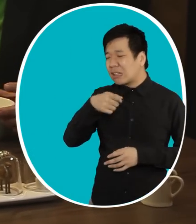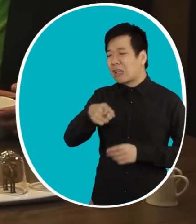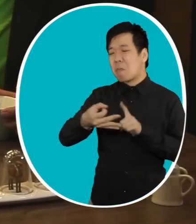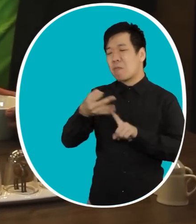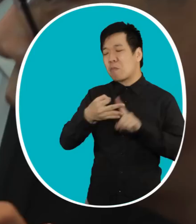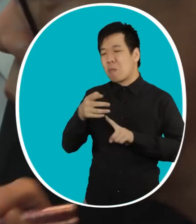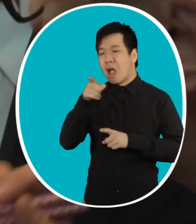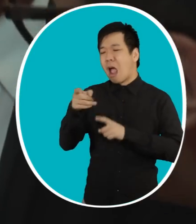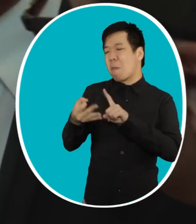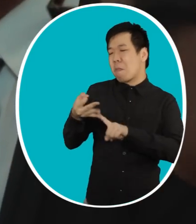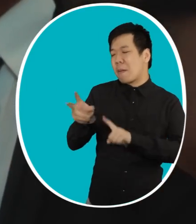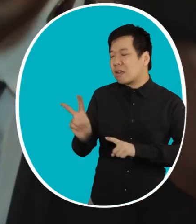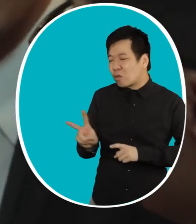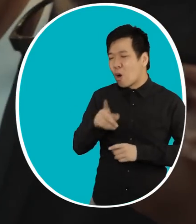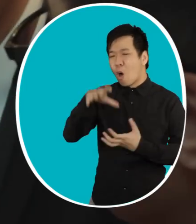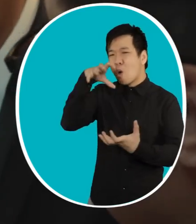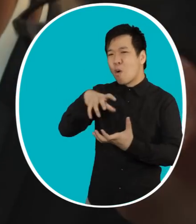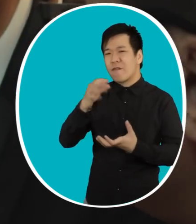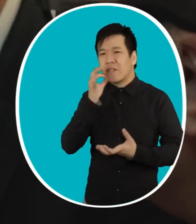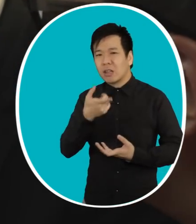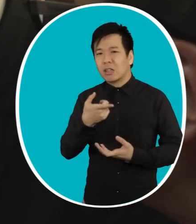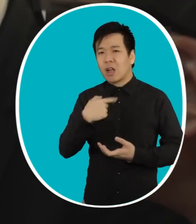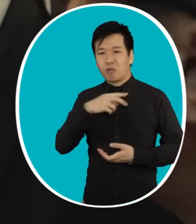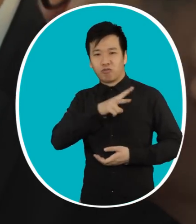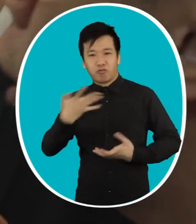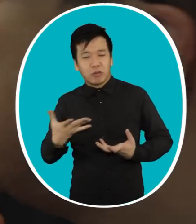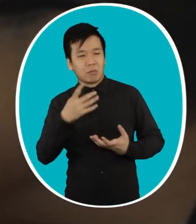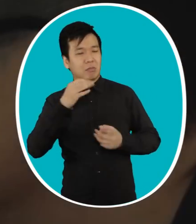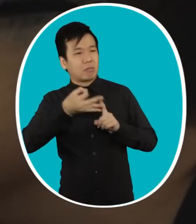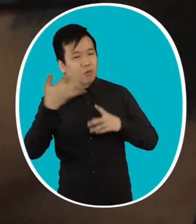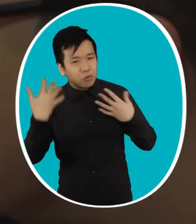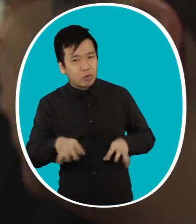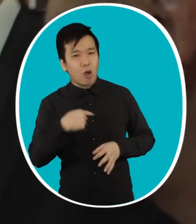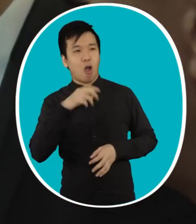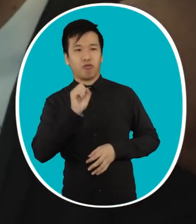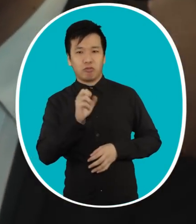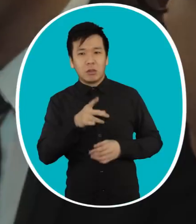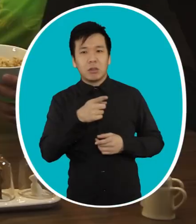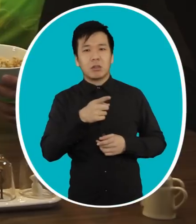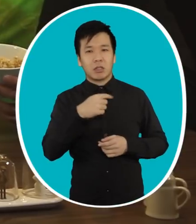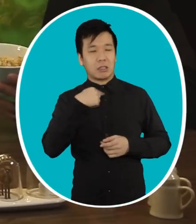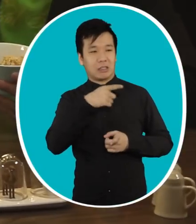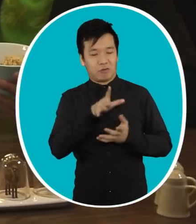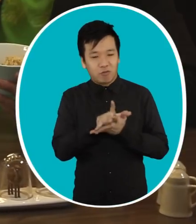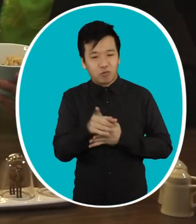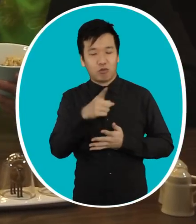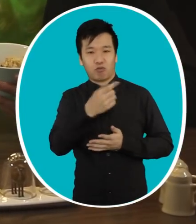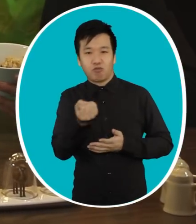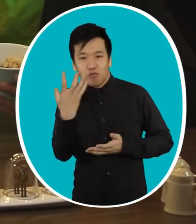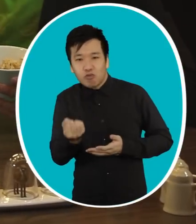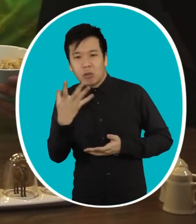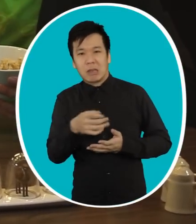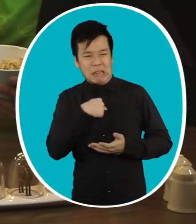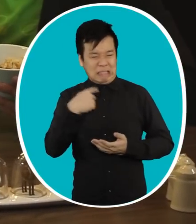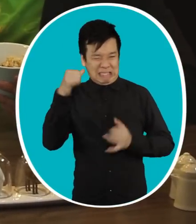雲焗飯啊！ 我食咗十八年素，兩年前開始我咩都食噶啦。 哦， 但我仍然都會好建議大家係食素嘅，因為我唔再執著一定